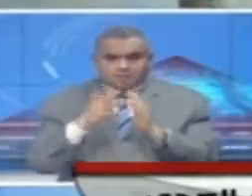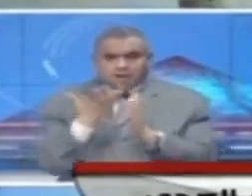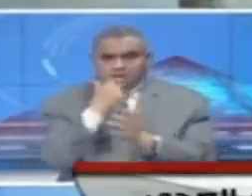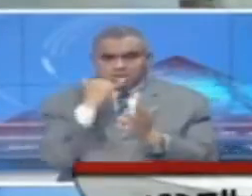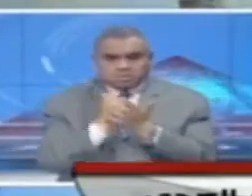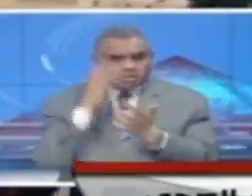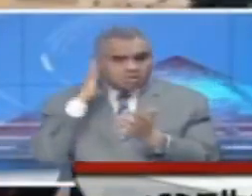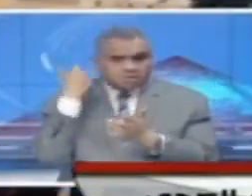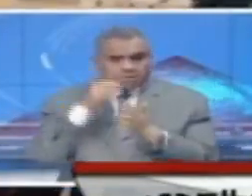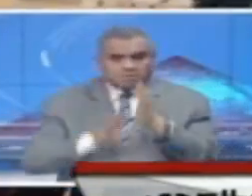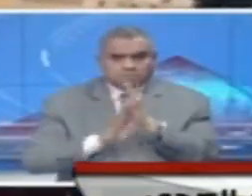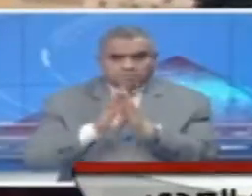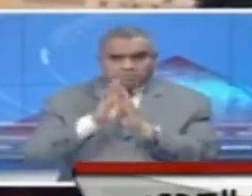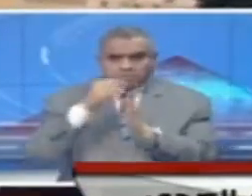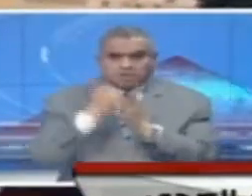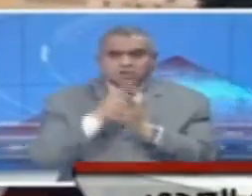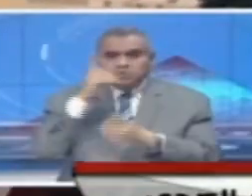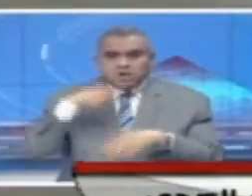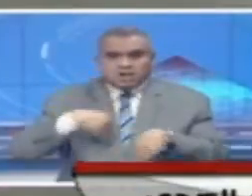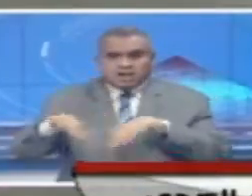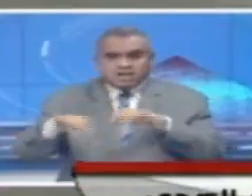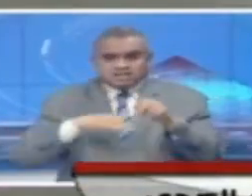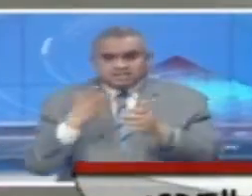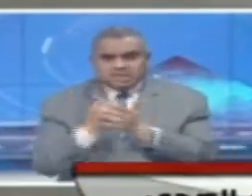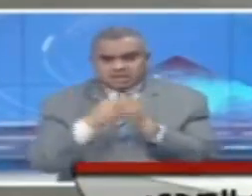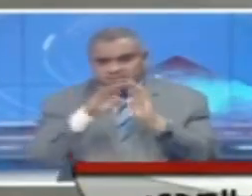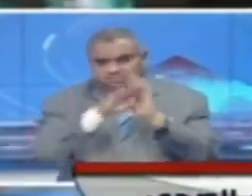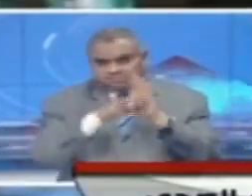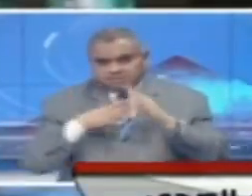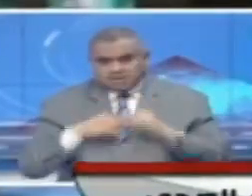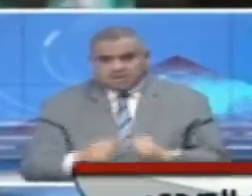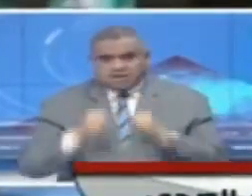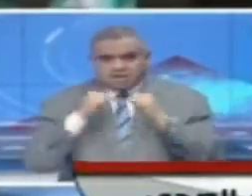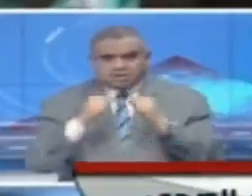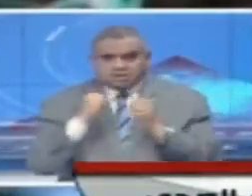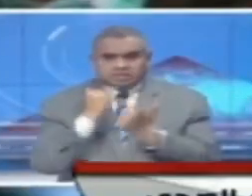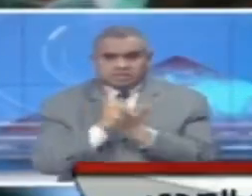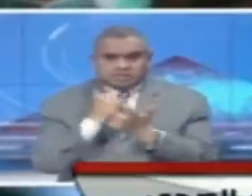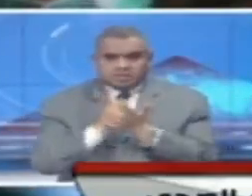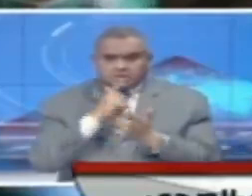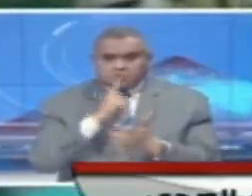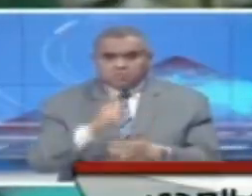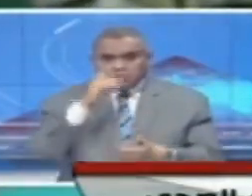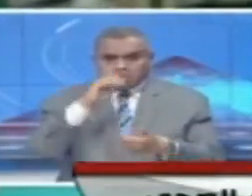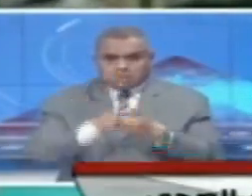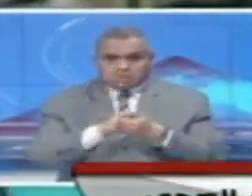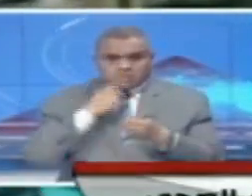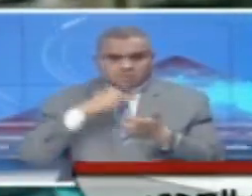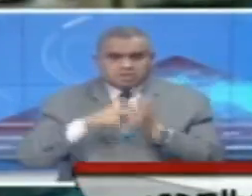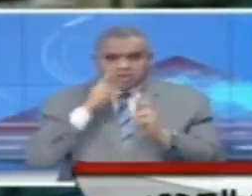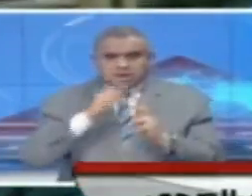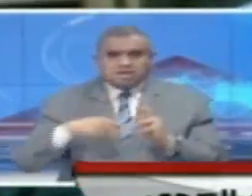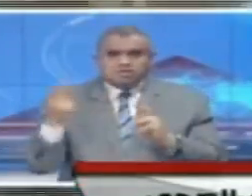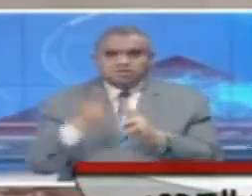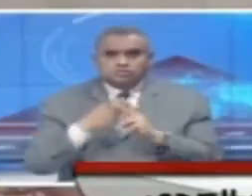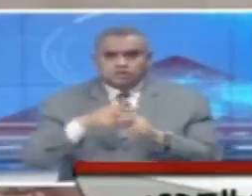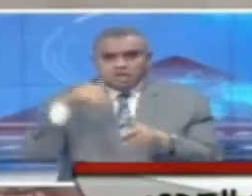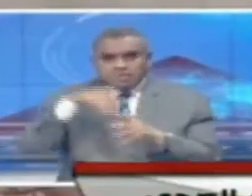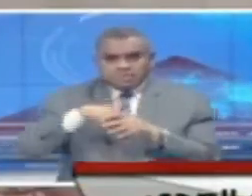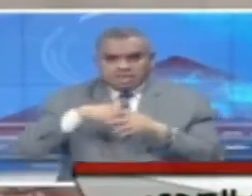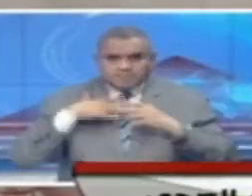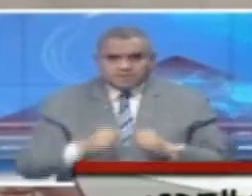أحد أولويات القيادة السياسية لتحسين المنظومة الصحية التي تقوم فلسفته على خضوع جميع المواطنين للتأمين